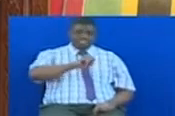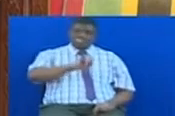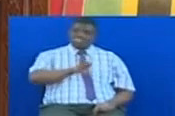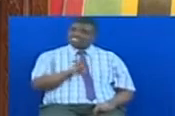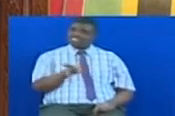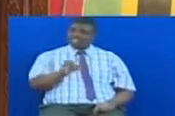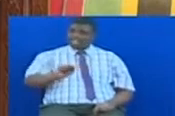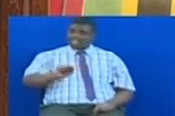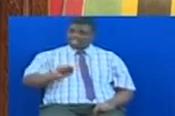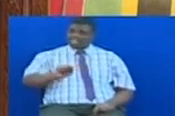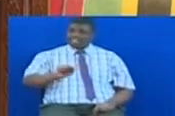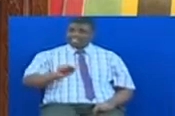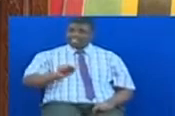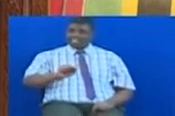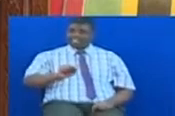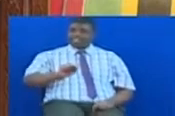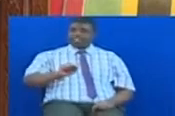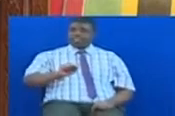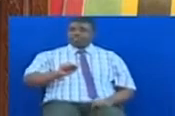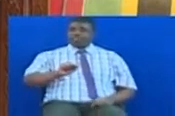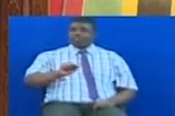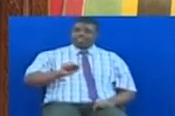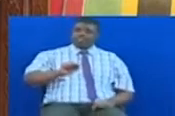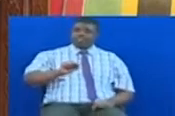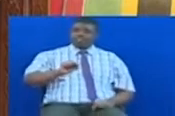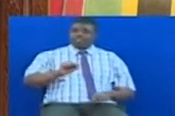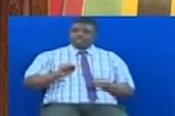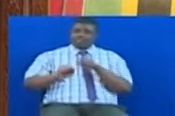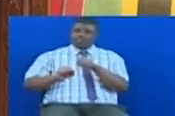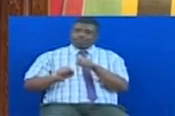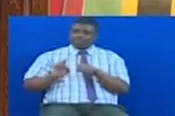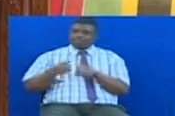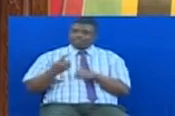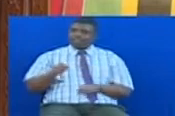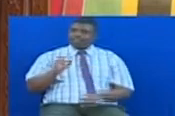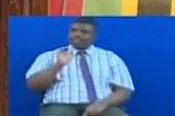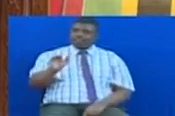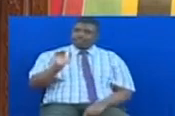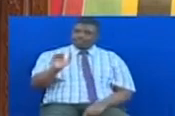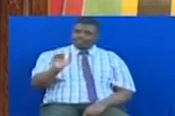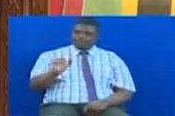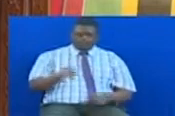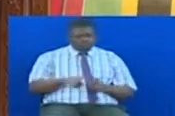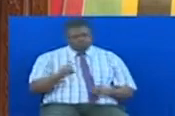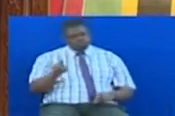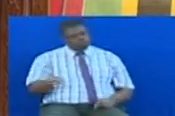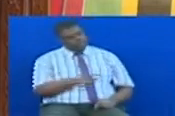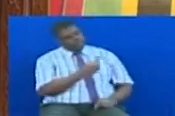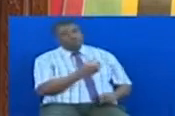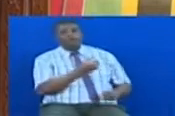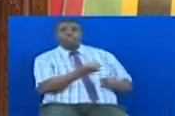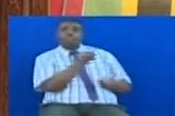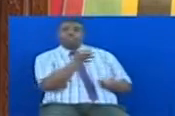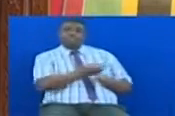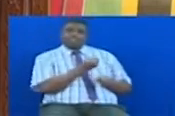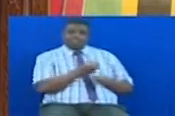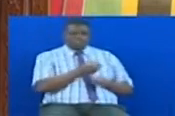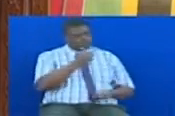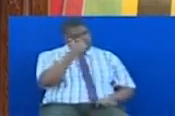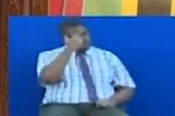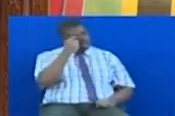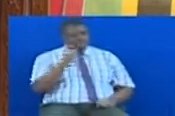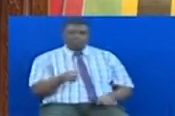ambacho mimi naenda kumwambia, tutaenda kufanya kazi kwa uadilifu